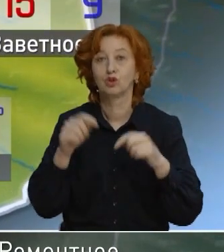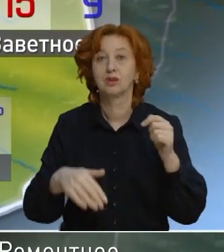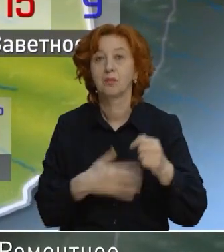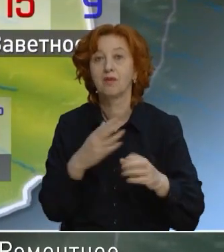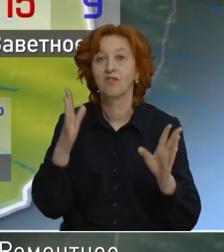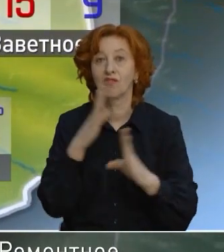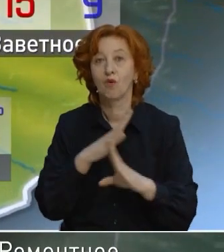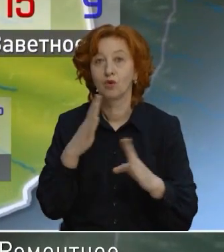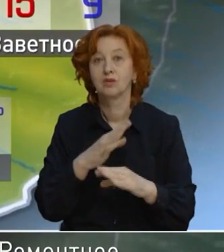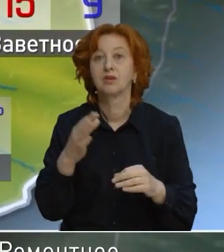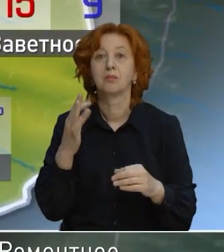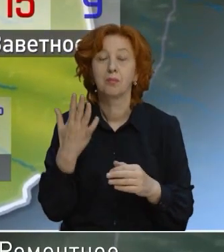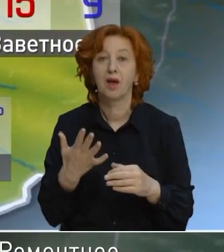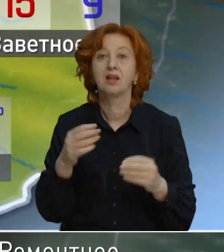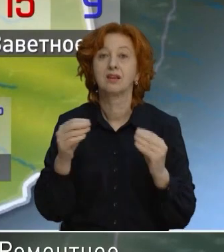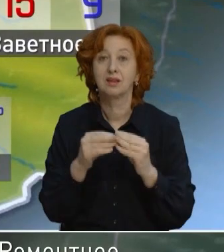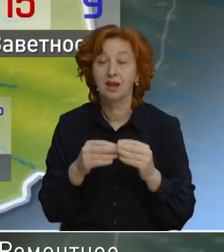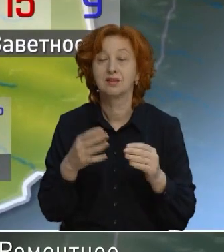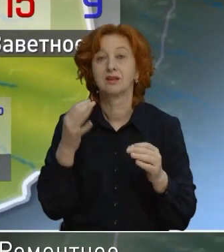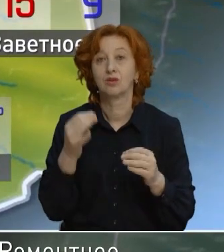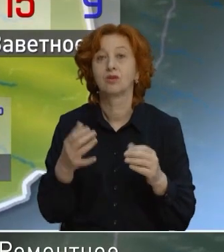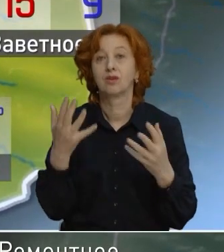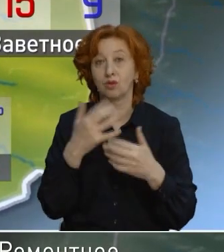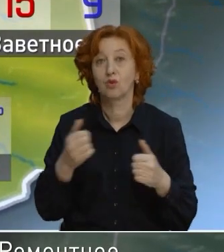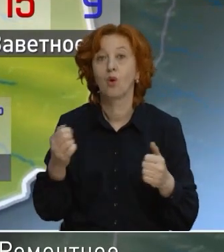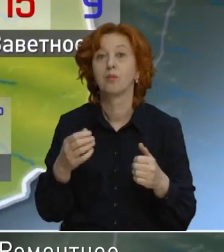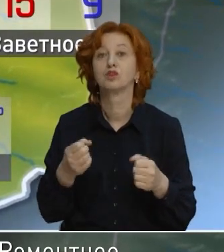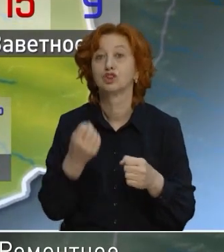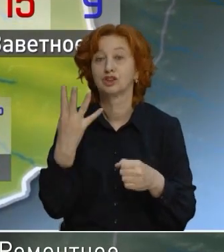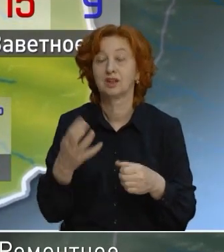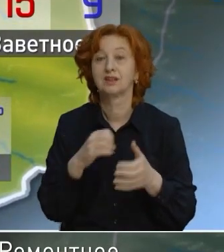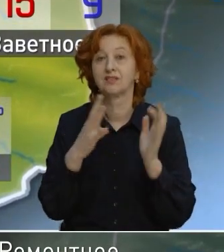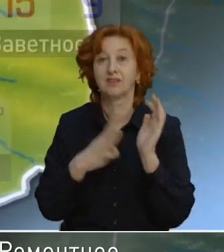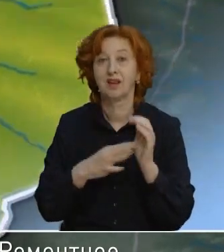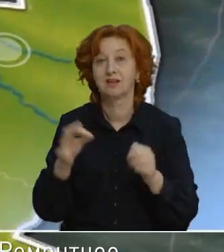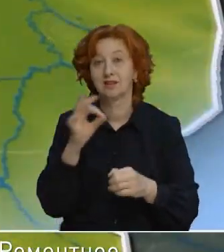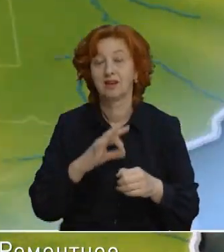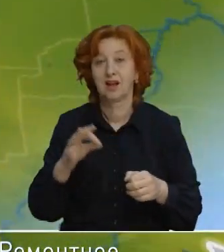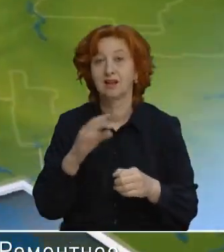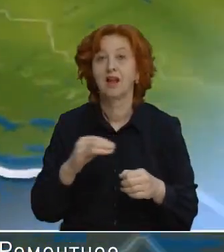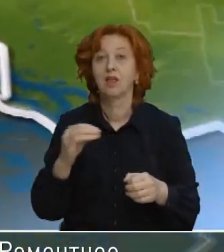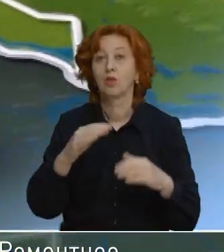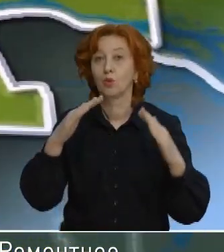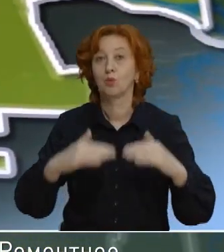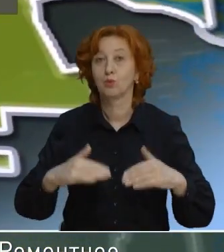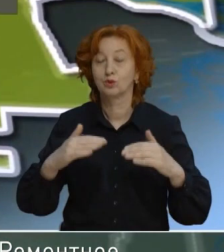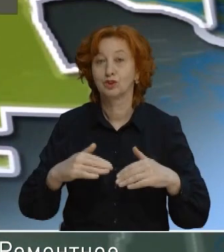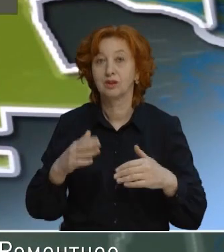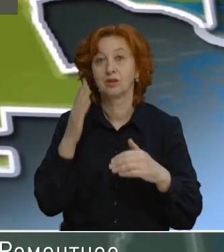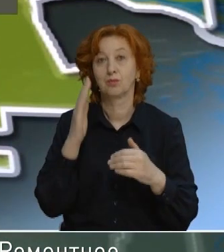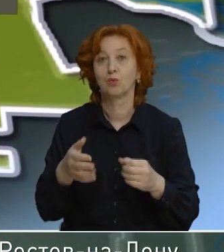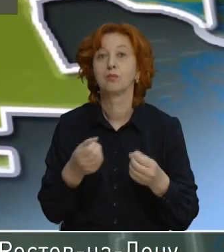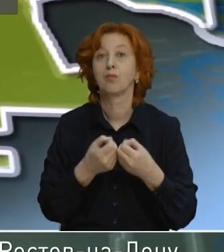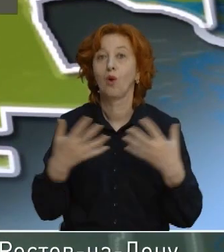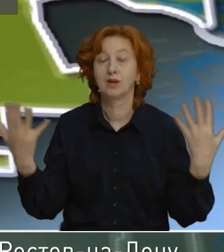Температура воздуха ночью плюс 5, плюс 10 градусов, днем 14-19 градусов тепла. В южных районах облачно с